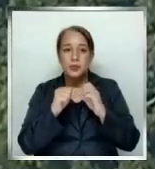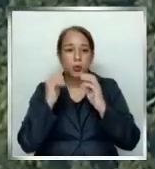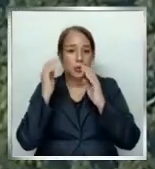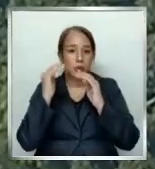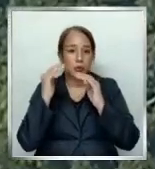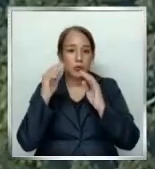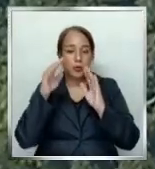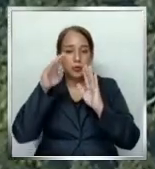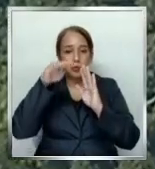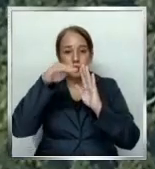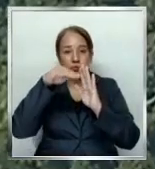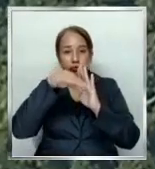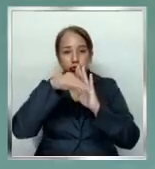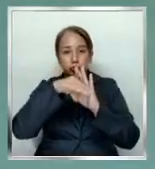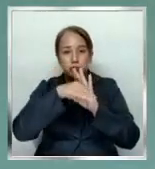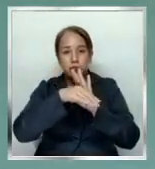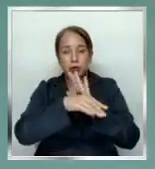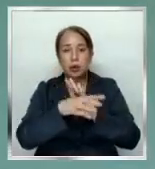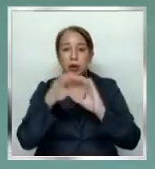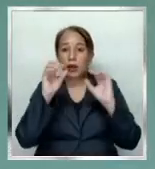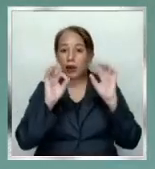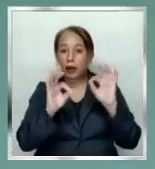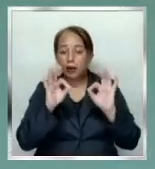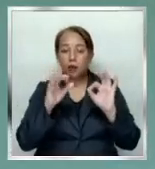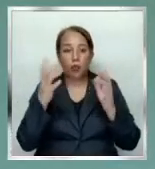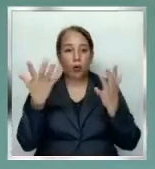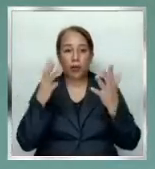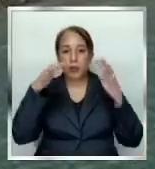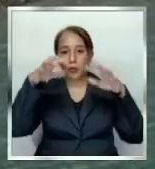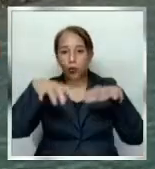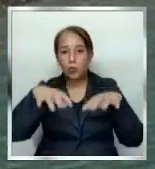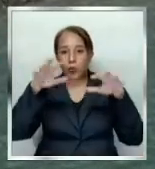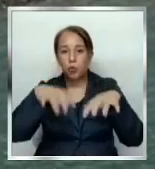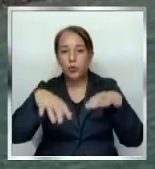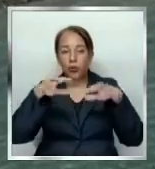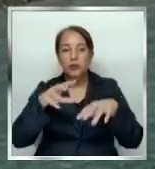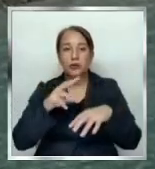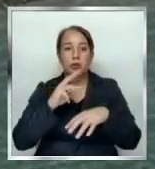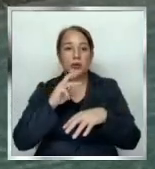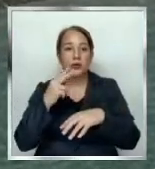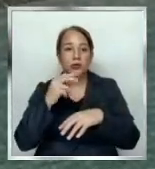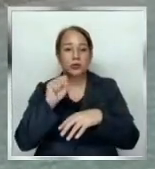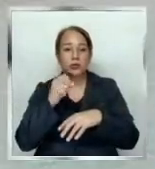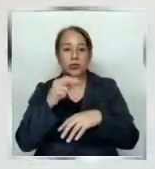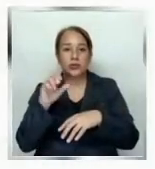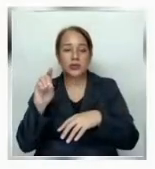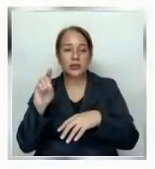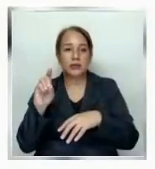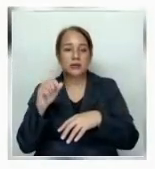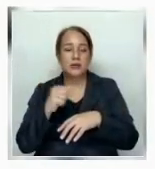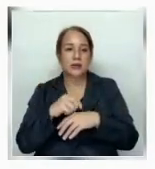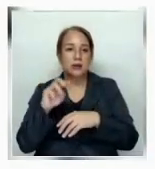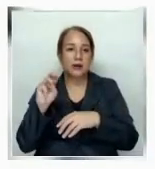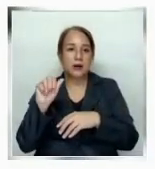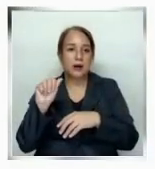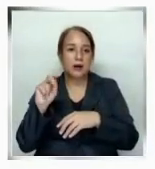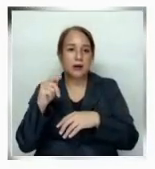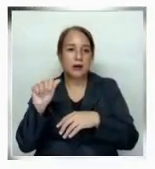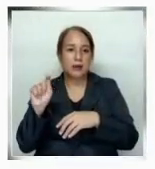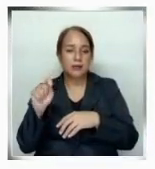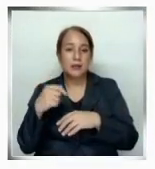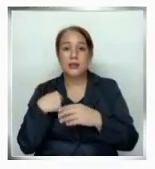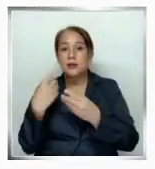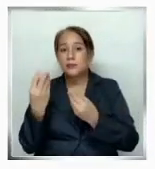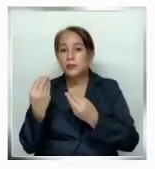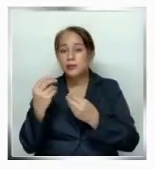hanggat walang tuloy-tuloy at malalakas sa ulan dyan sa watershed ng Angatnam. Yan ang latest mula sa GMA Weather. Ako po